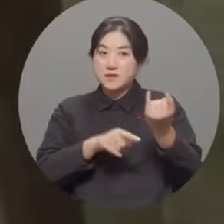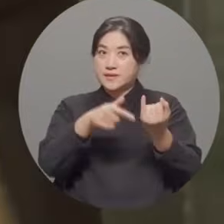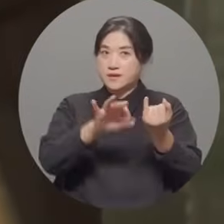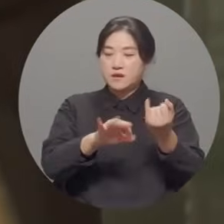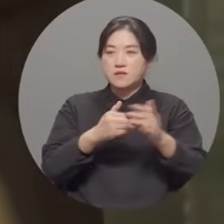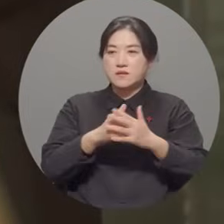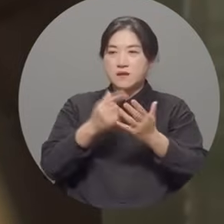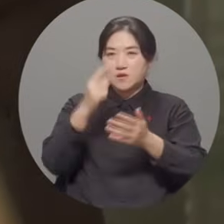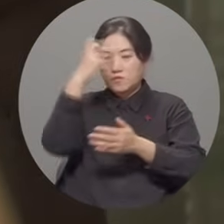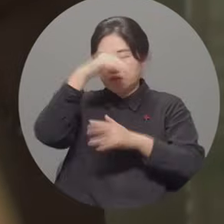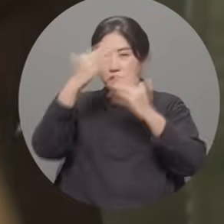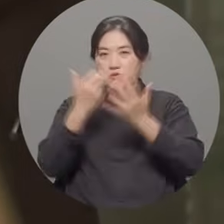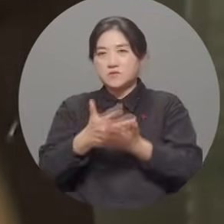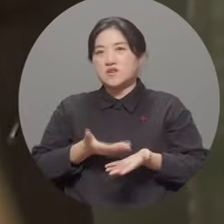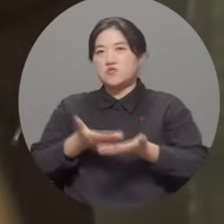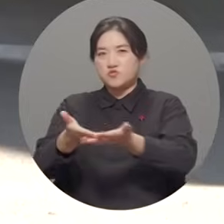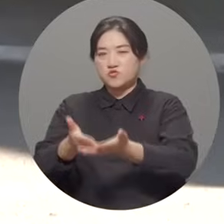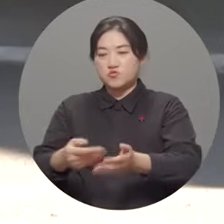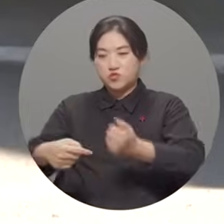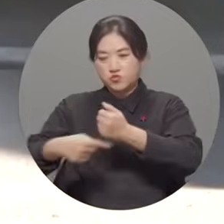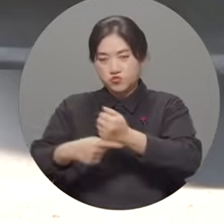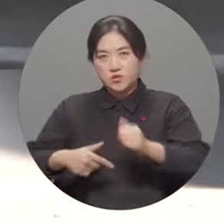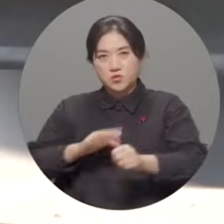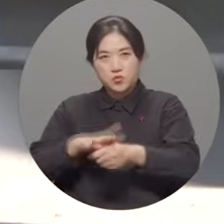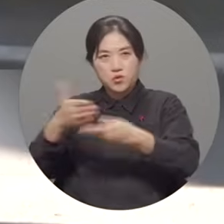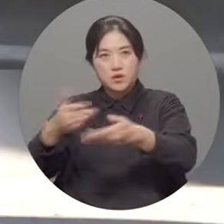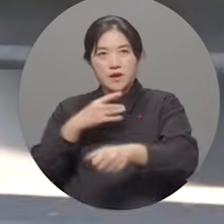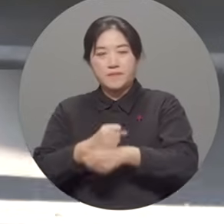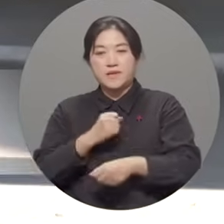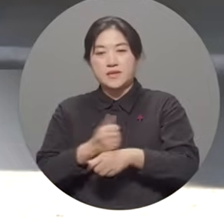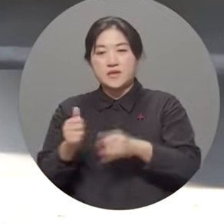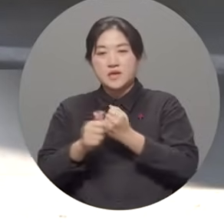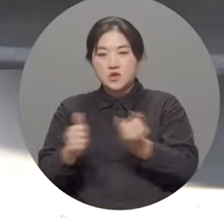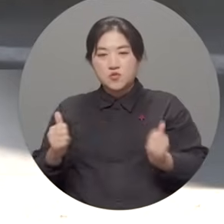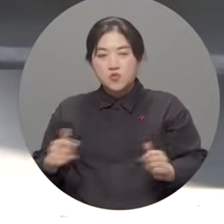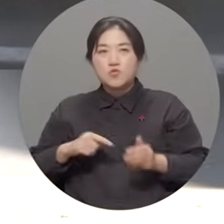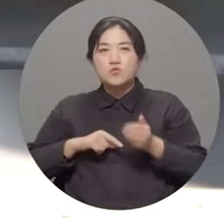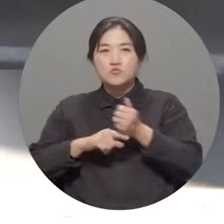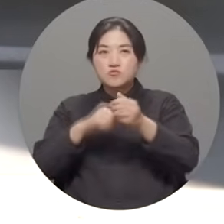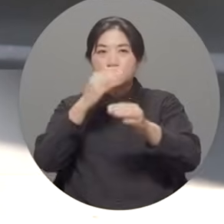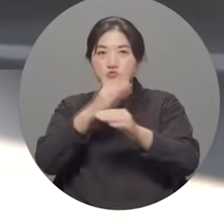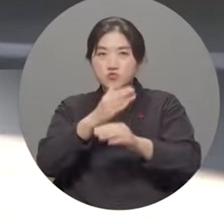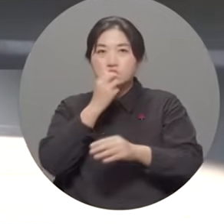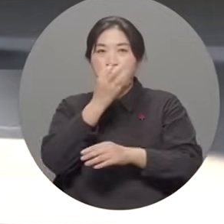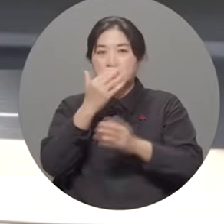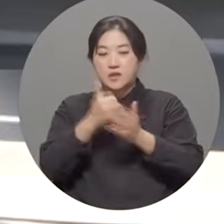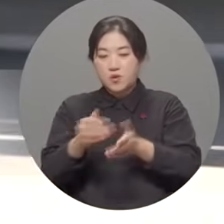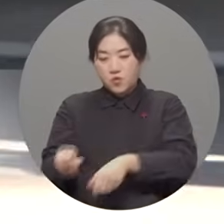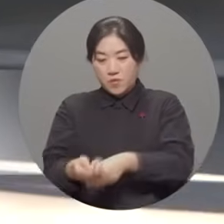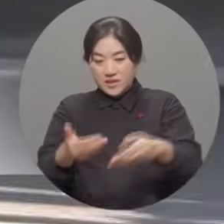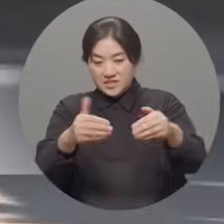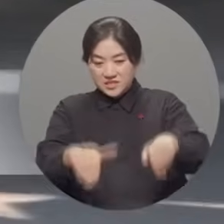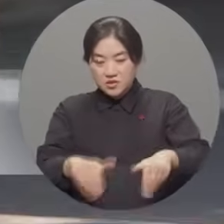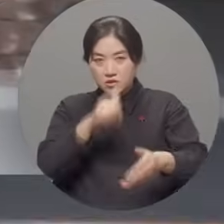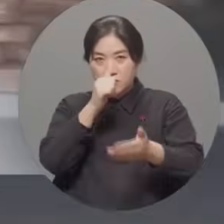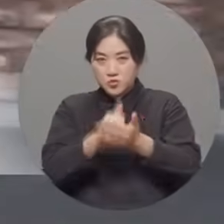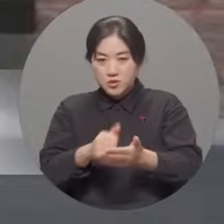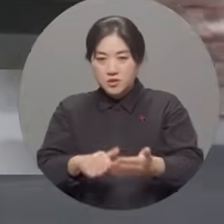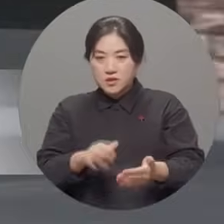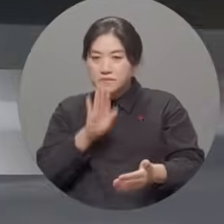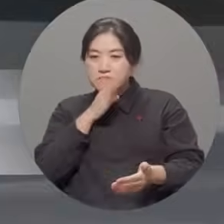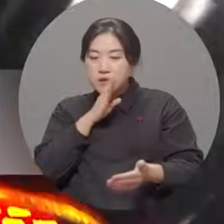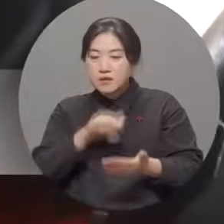수사에 협조하겠다고 밝혔습니다. 이혼 소송 중 나온 폭로였지만 실제 골프장 직원 등 범죄 이력이 조회된